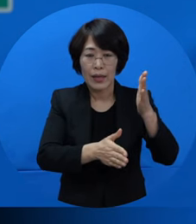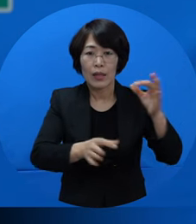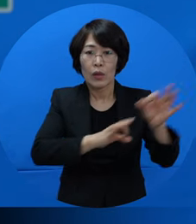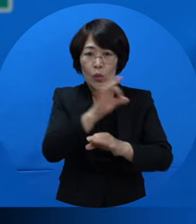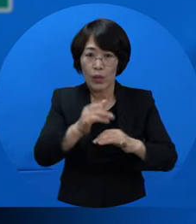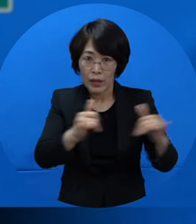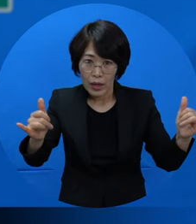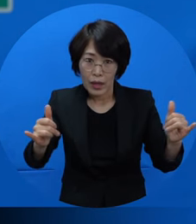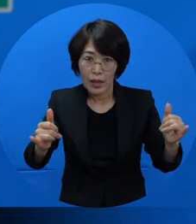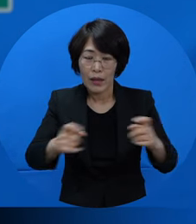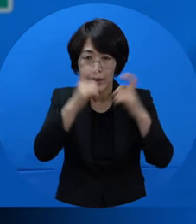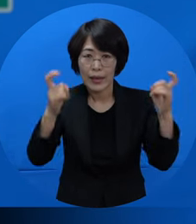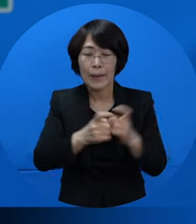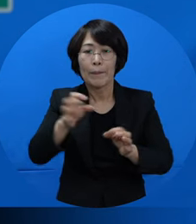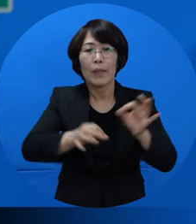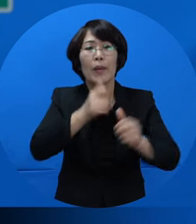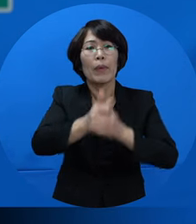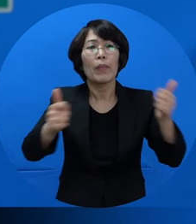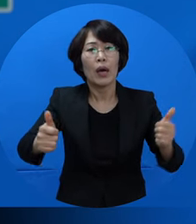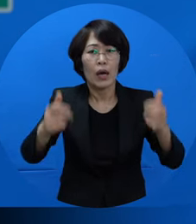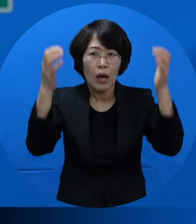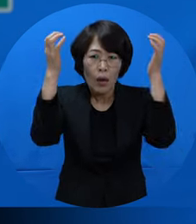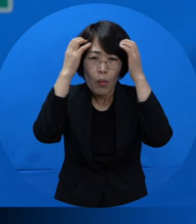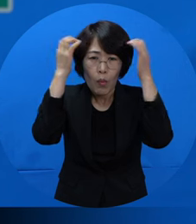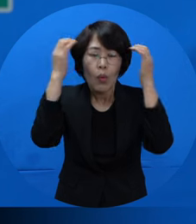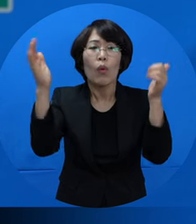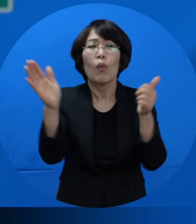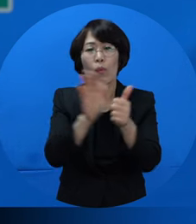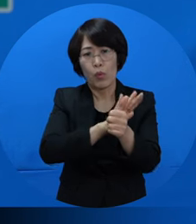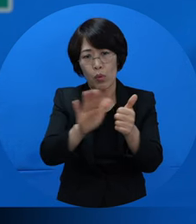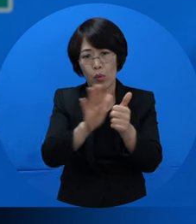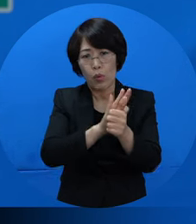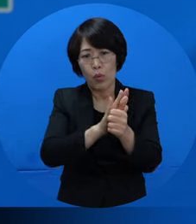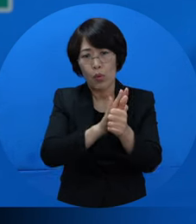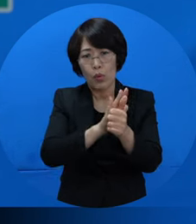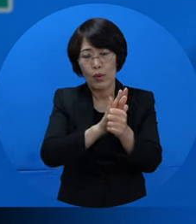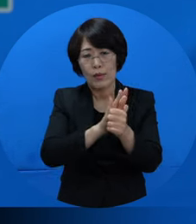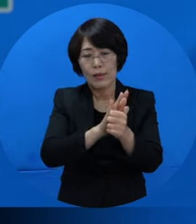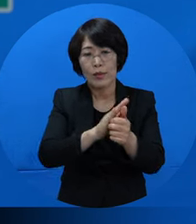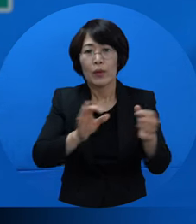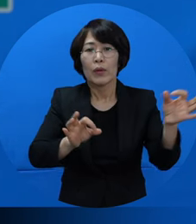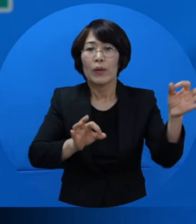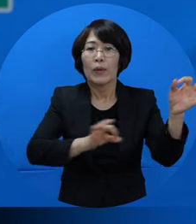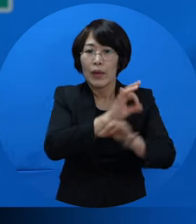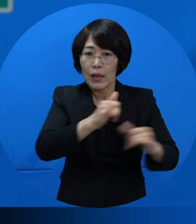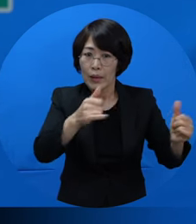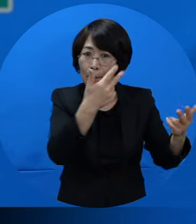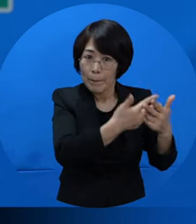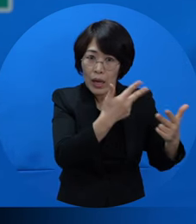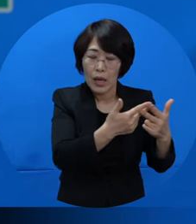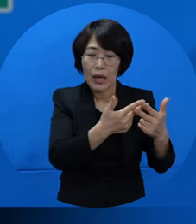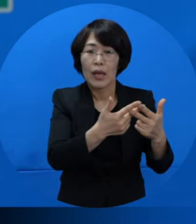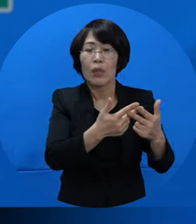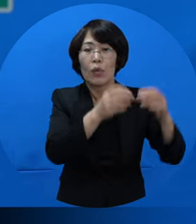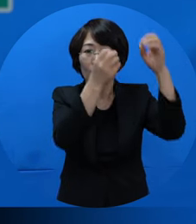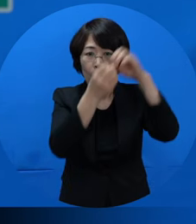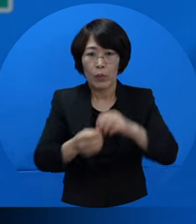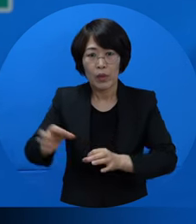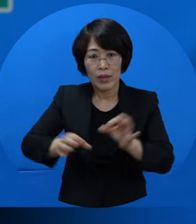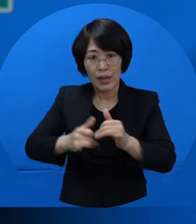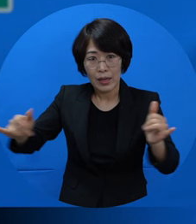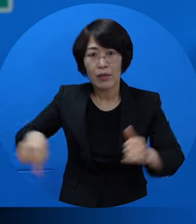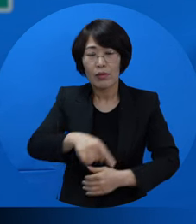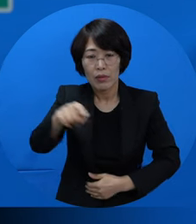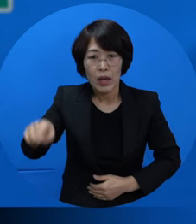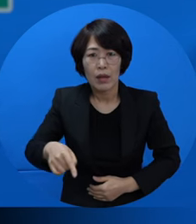소상공인 자영업자 분들의 고통을 위로하고 소상공인연합회 상점과 전통시장